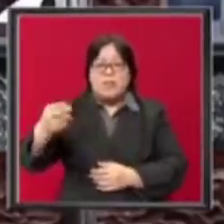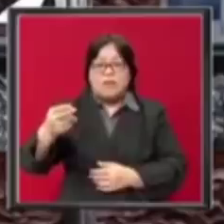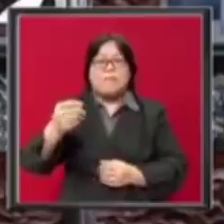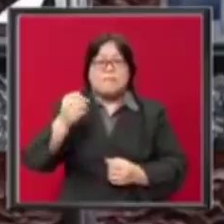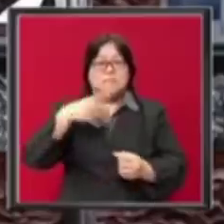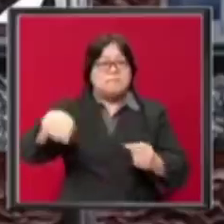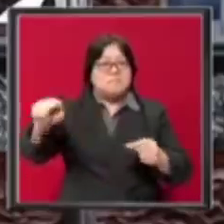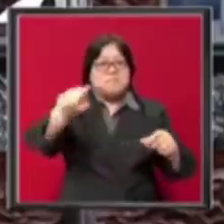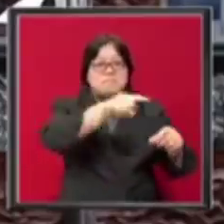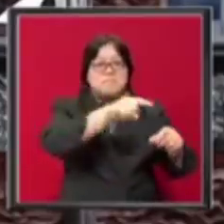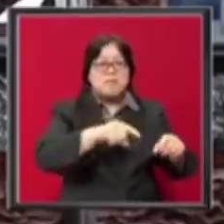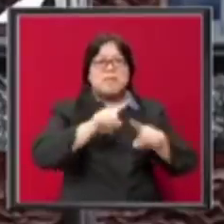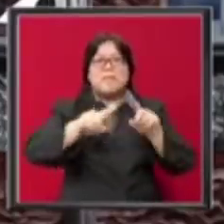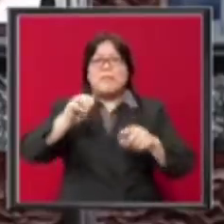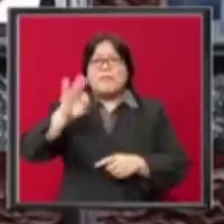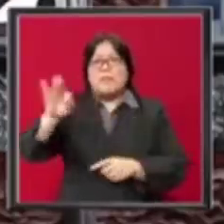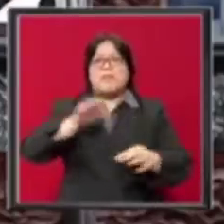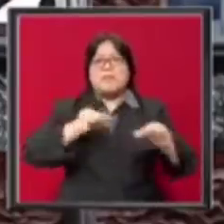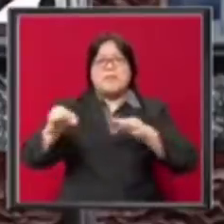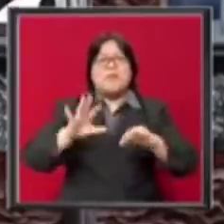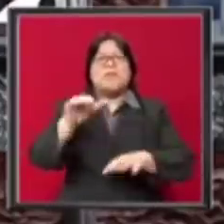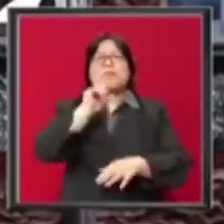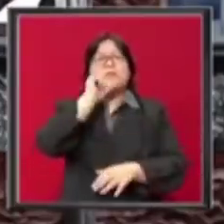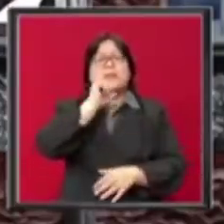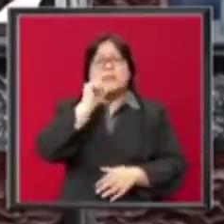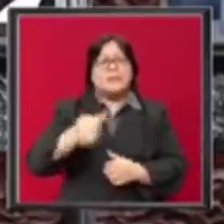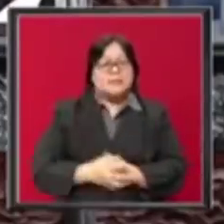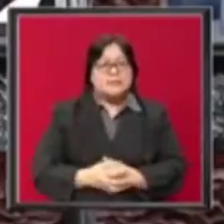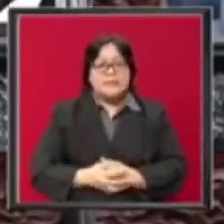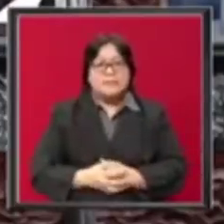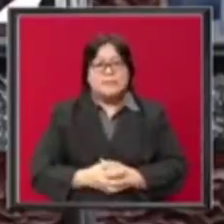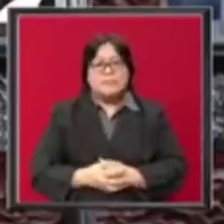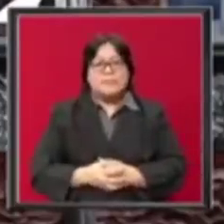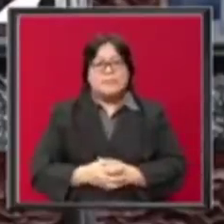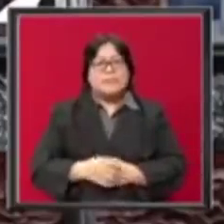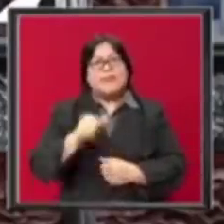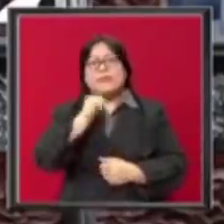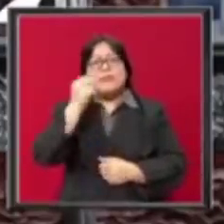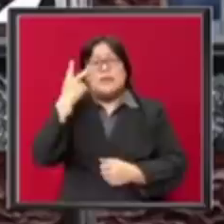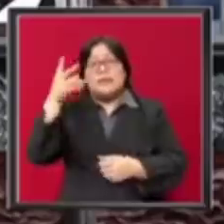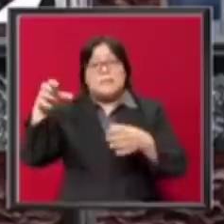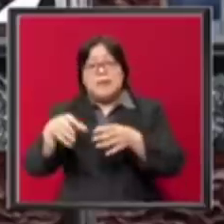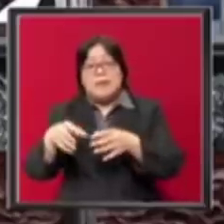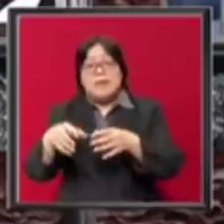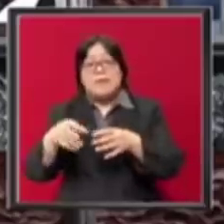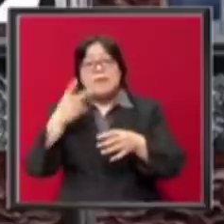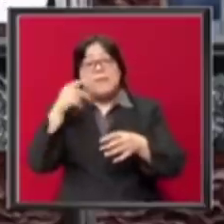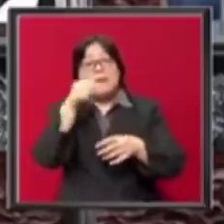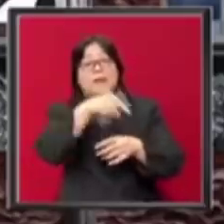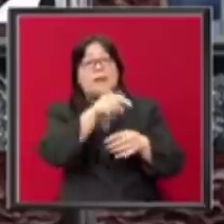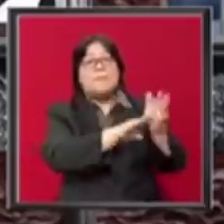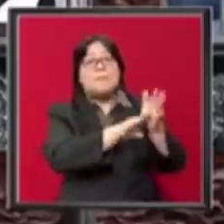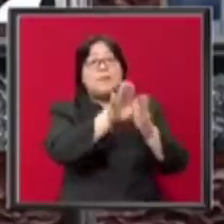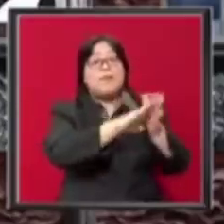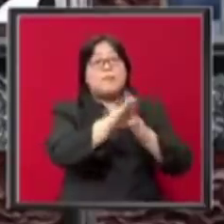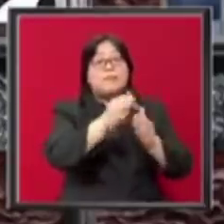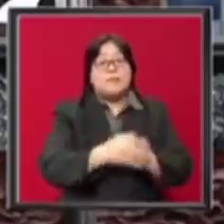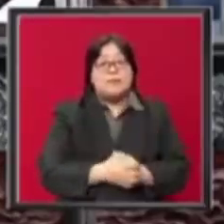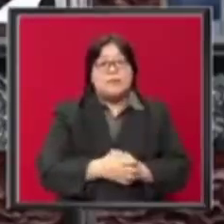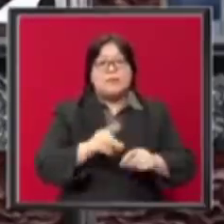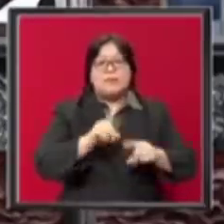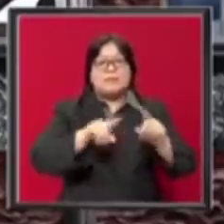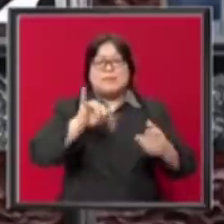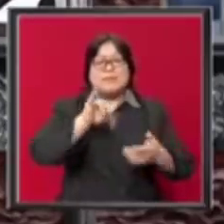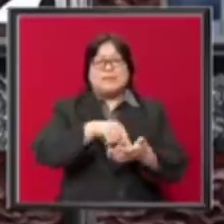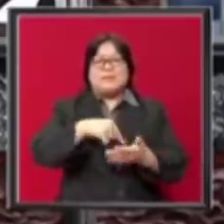banyak kalangan, Menteri Kewangan jelaskan, oh tidak, tak nampak di sini, nampak dalam development expenditure.